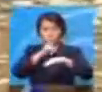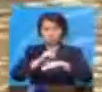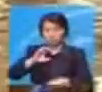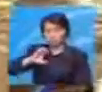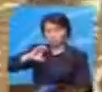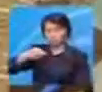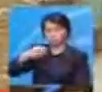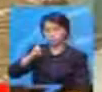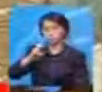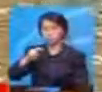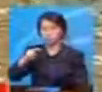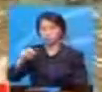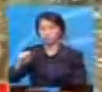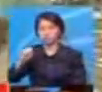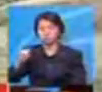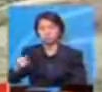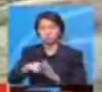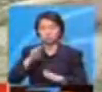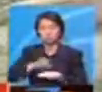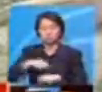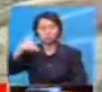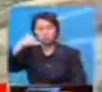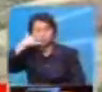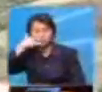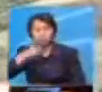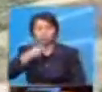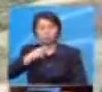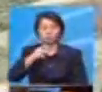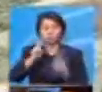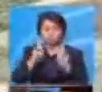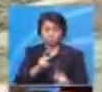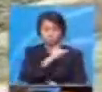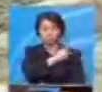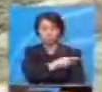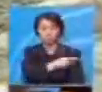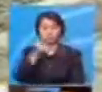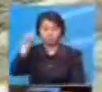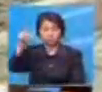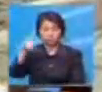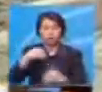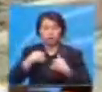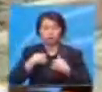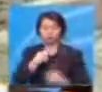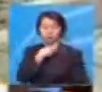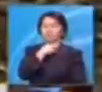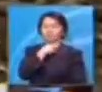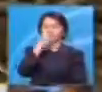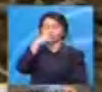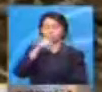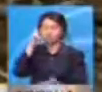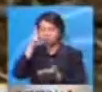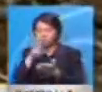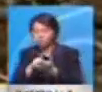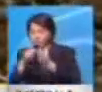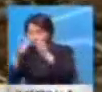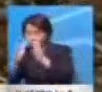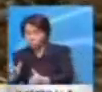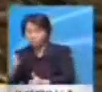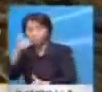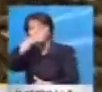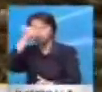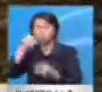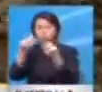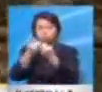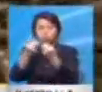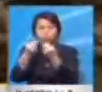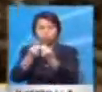Ahmad fajarazam Abdul Jalil ketika dihubungi berkata pihak berkuasa tempatan menghadapi kesulitan untuk mengenal pasti mangsa kerana